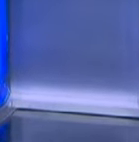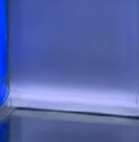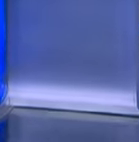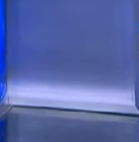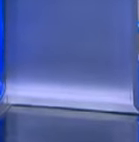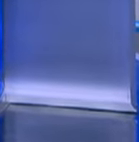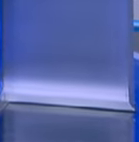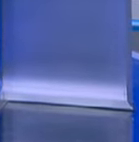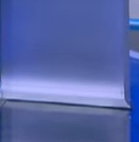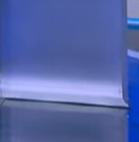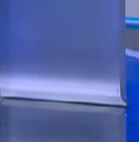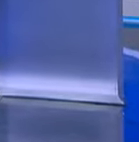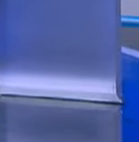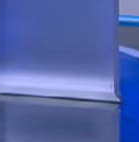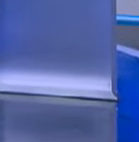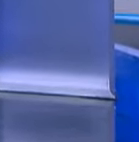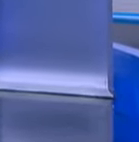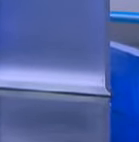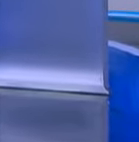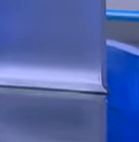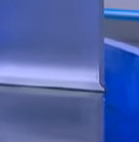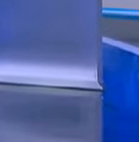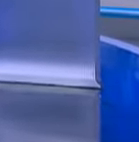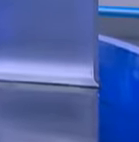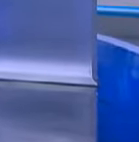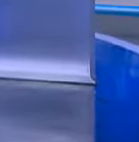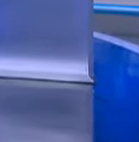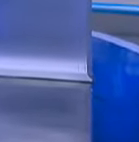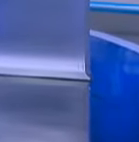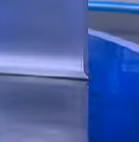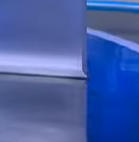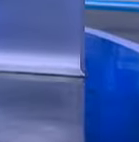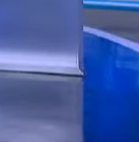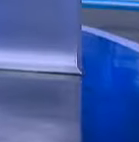Malaysia. Dapatkan perkembangan sahih sepanjang masa melalui portal berita